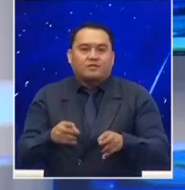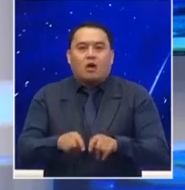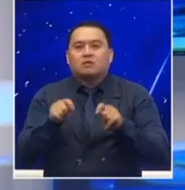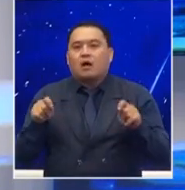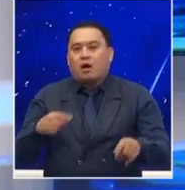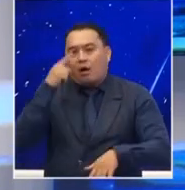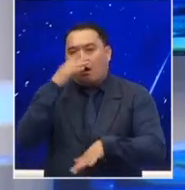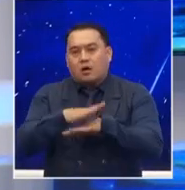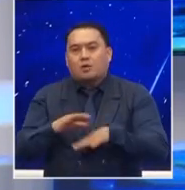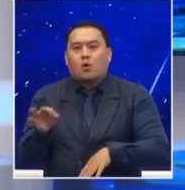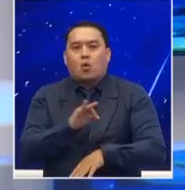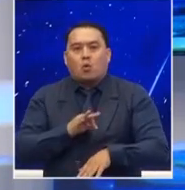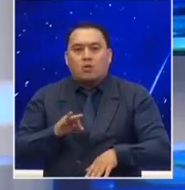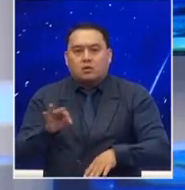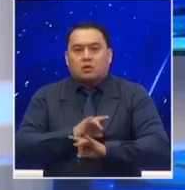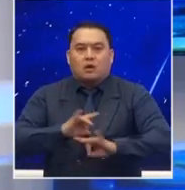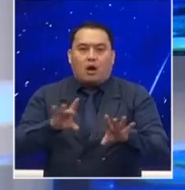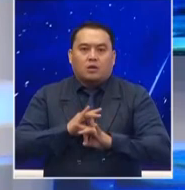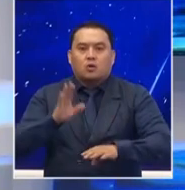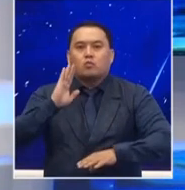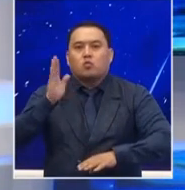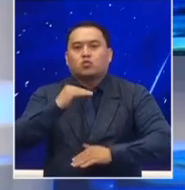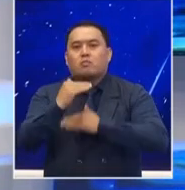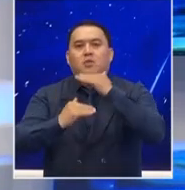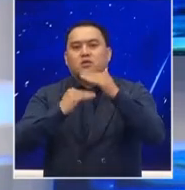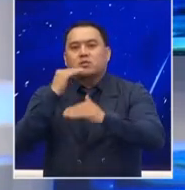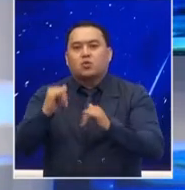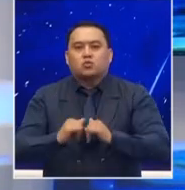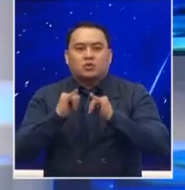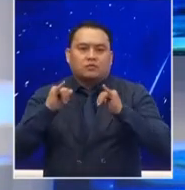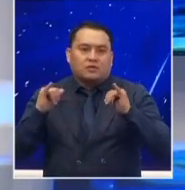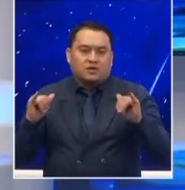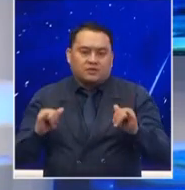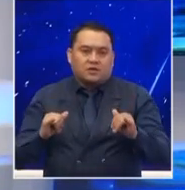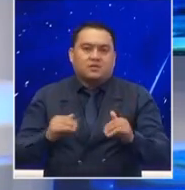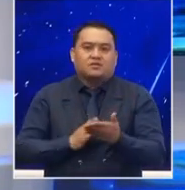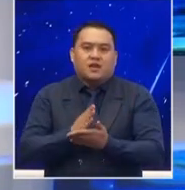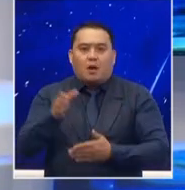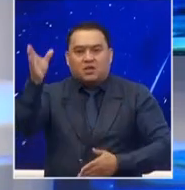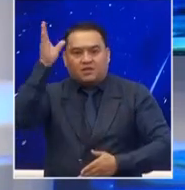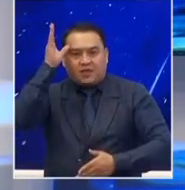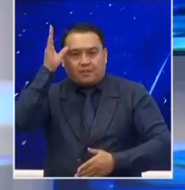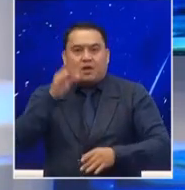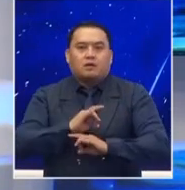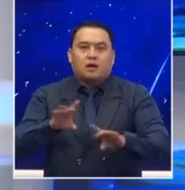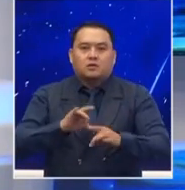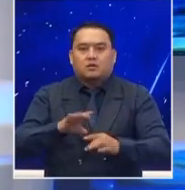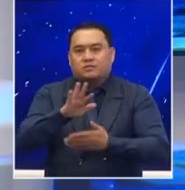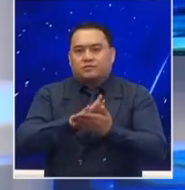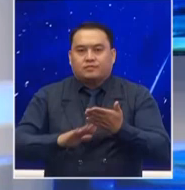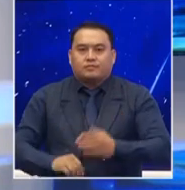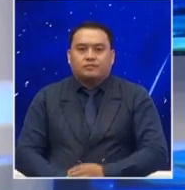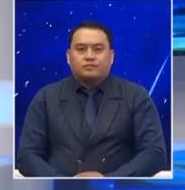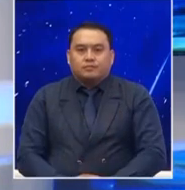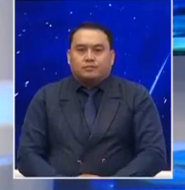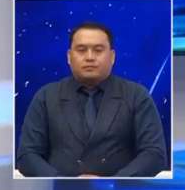открытия аким Алматинской области Амандык Баталов рассказал о дальнейших перспективах развития сферы образования. Подробнее обо всем